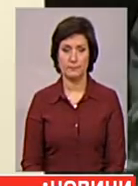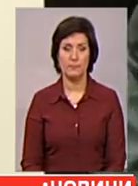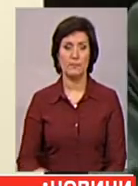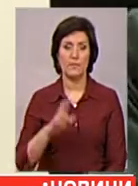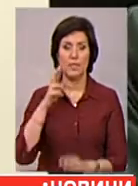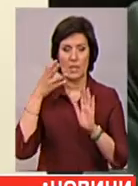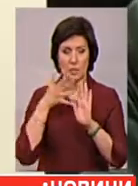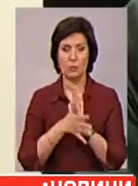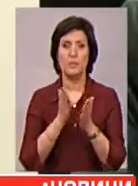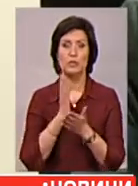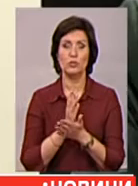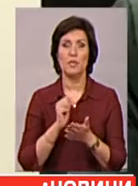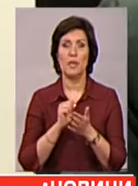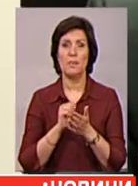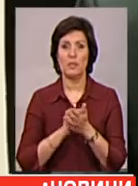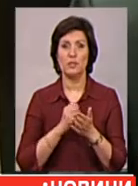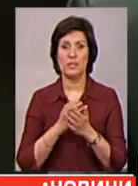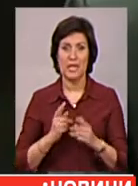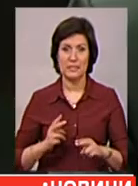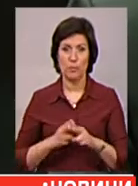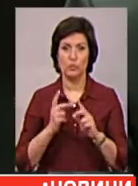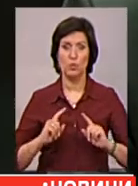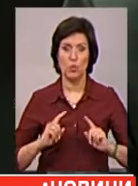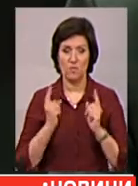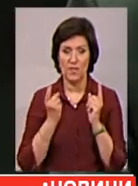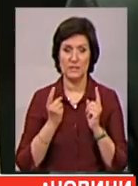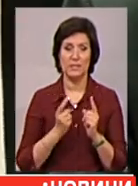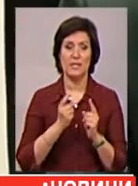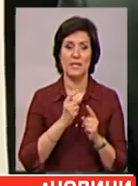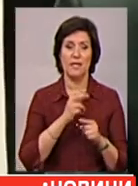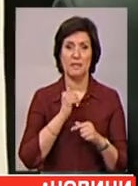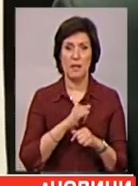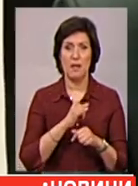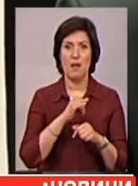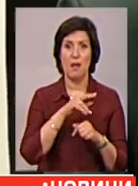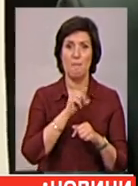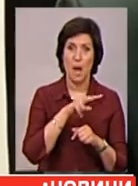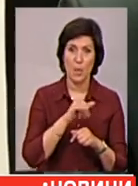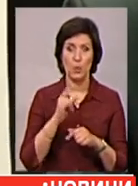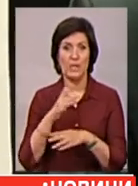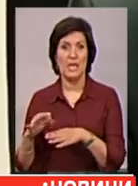Я розумію, що є причини для запобіжного ув'язнення для Ульян Туумалу та Надін Аларкон.